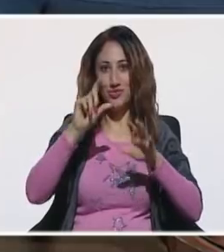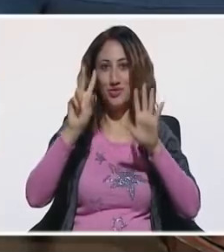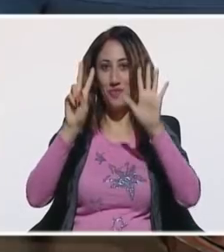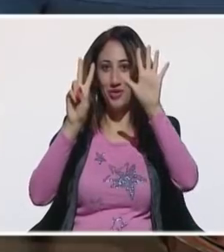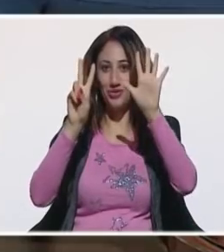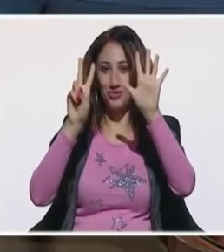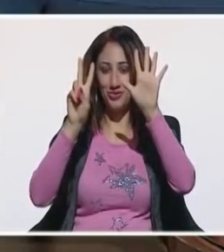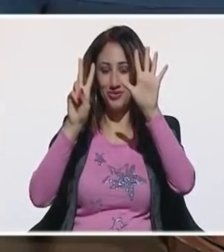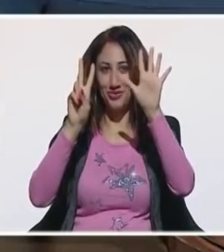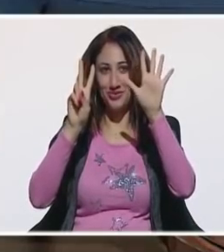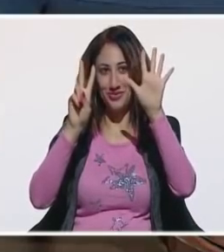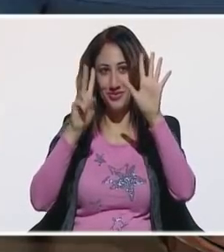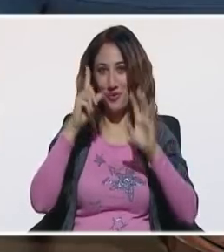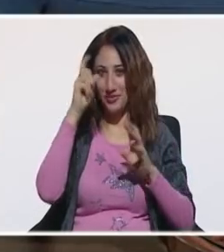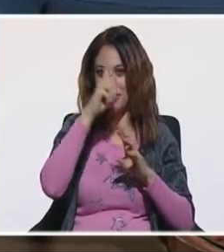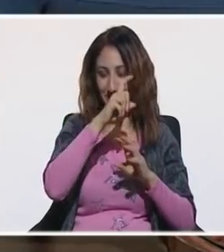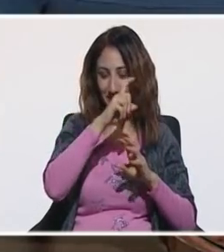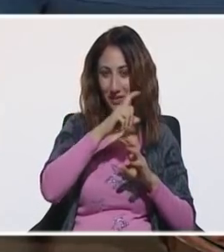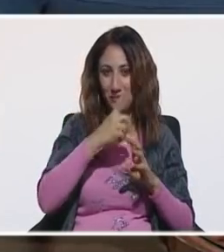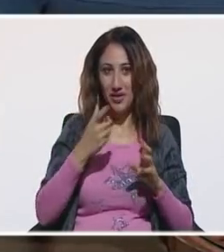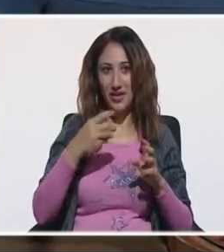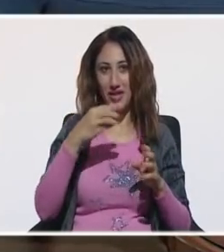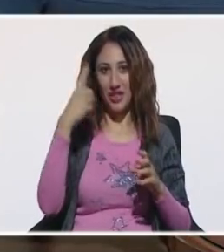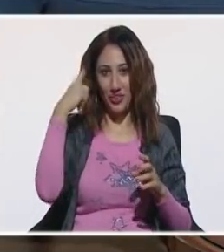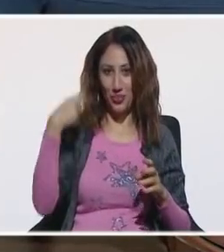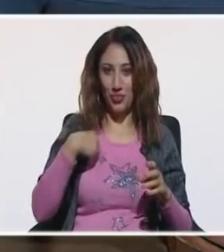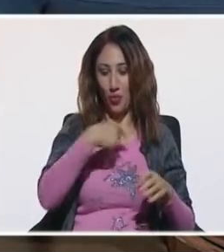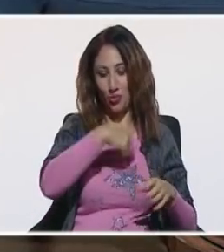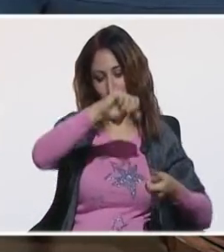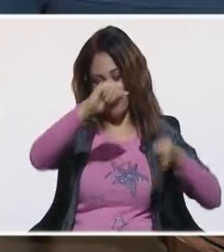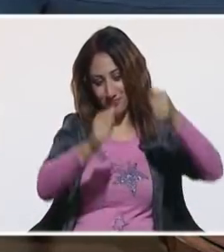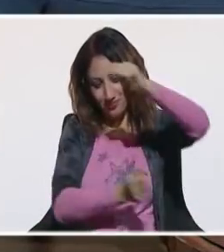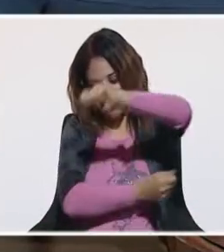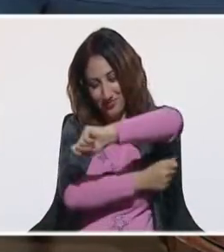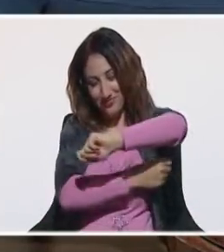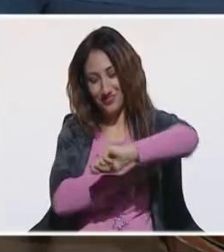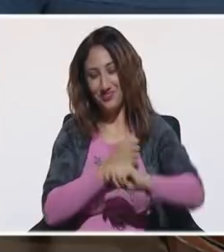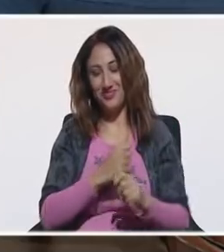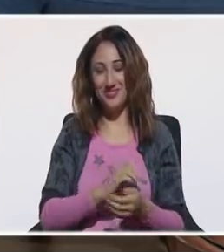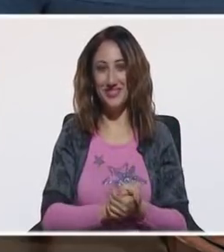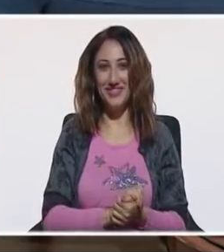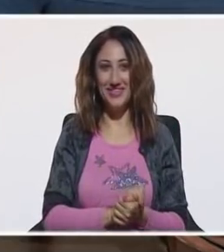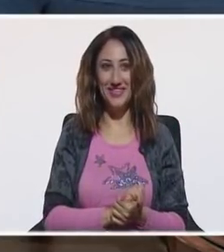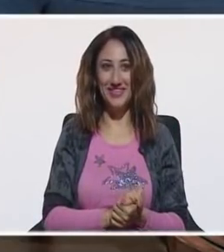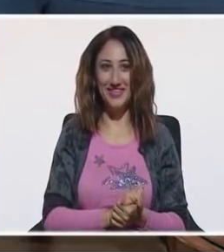دي نازلة خناقة بقى مش نازلة فالدكتور عدلها وهي نازلة ويا ريتهم عدلوا